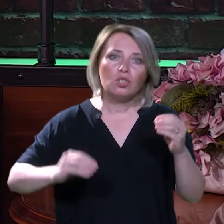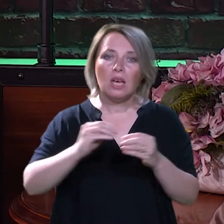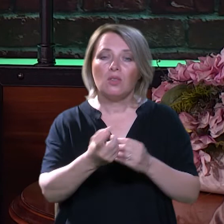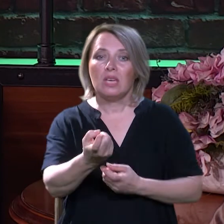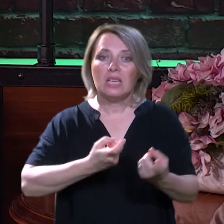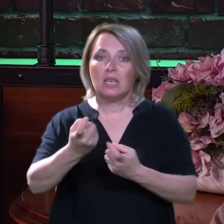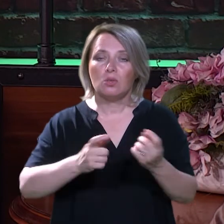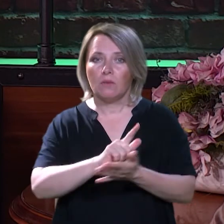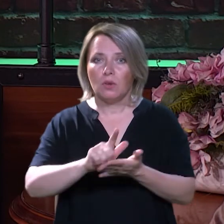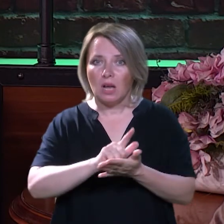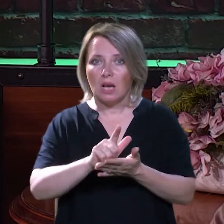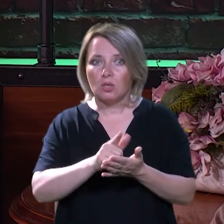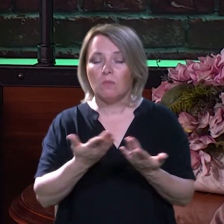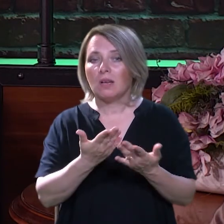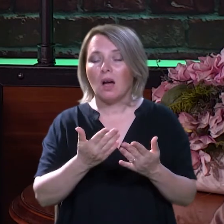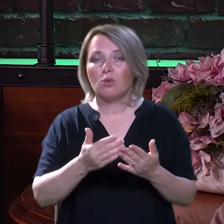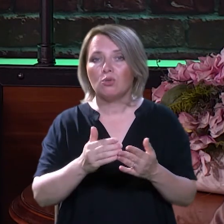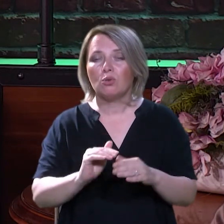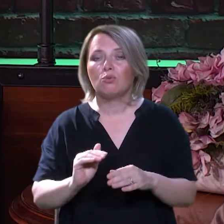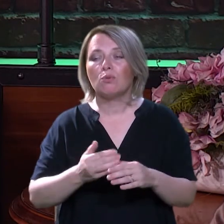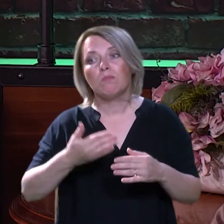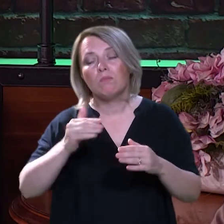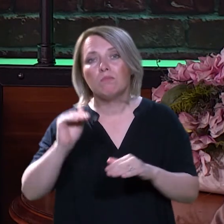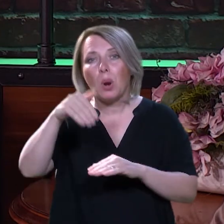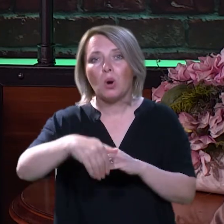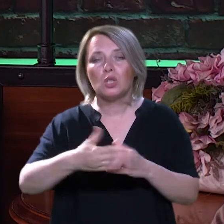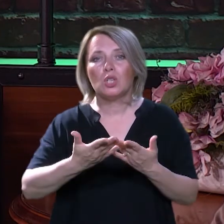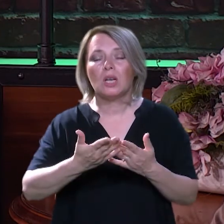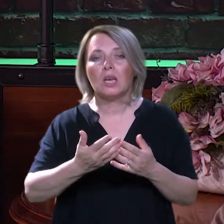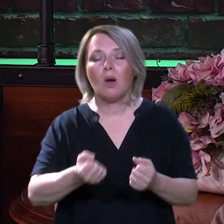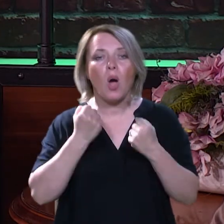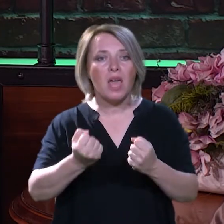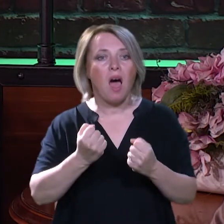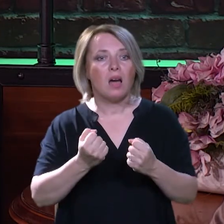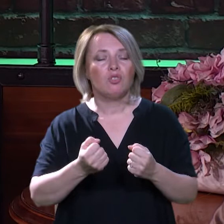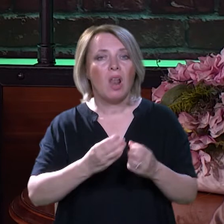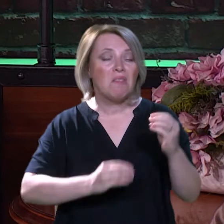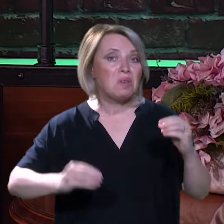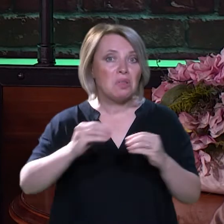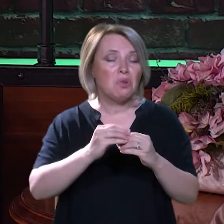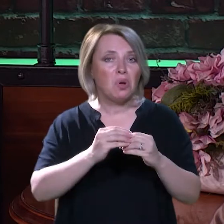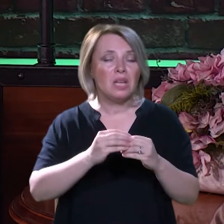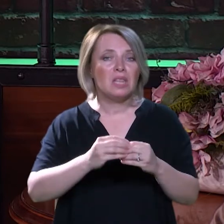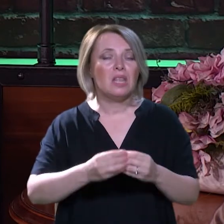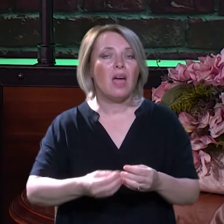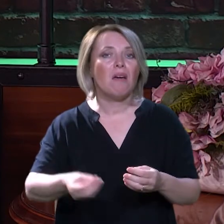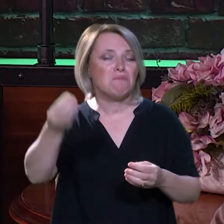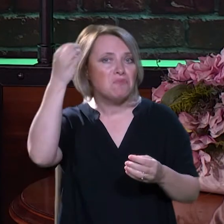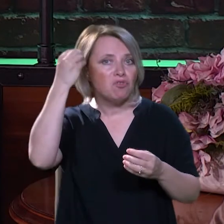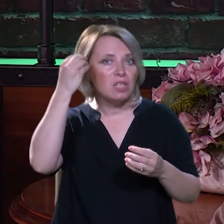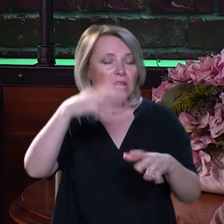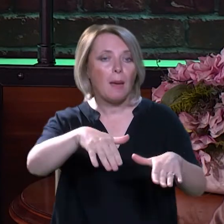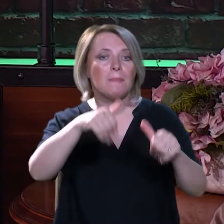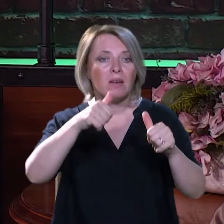u svom životnom iskustvu kao nešto što su prebrodili, ojačali, kapacitirali se, stekli nekakve vještine dodatne za suočavanje i nastavljaju